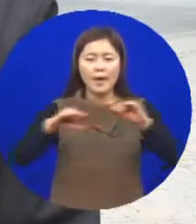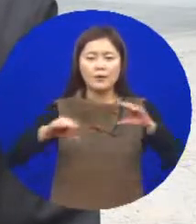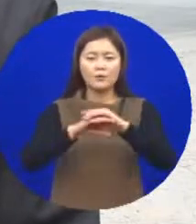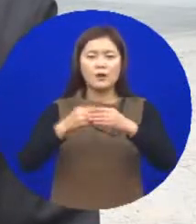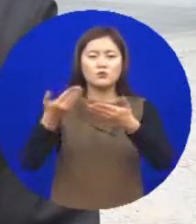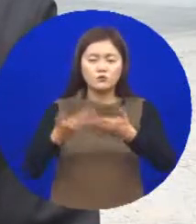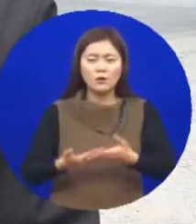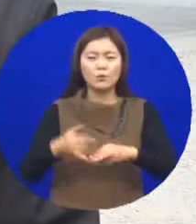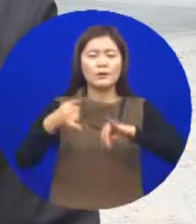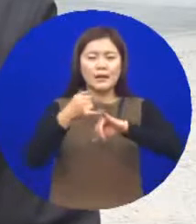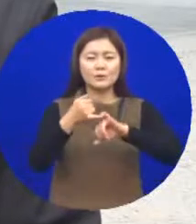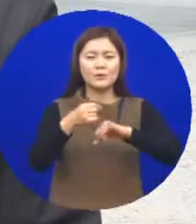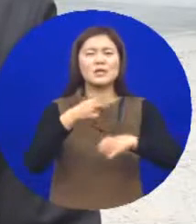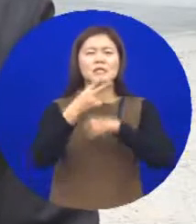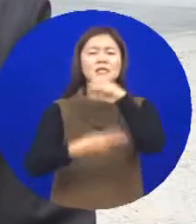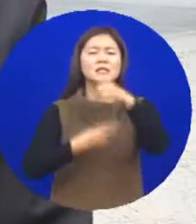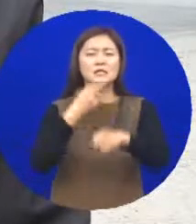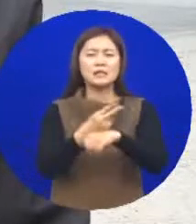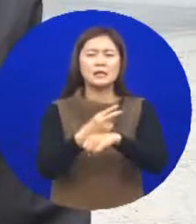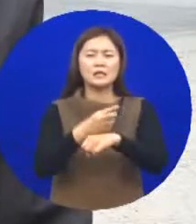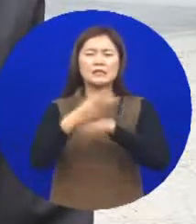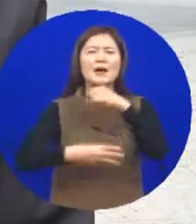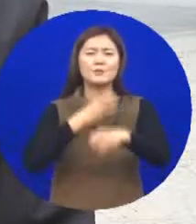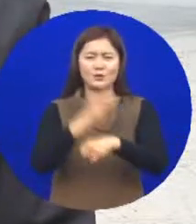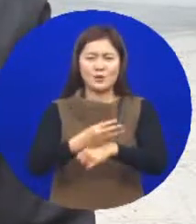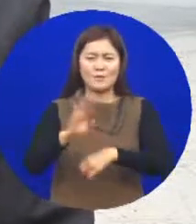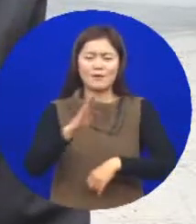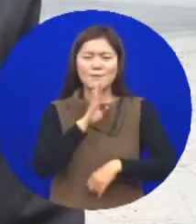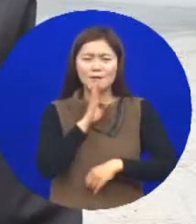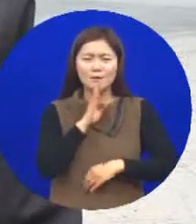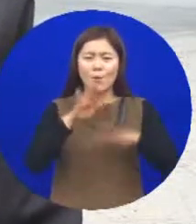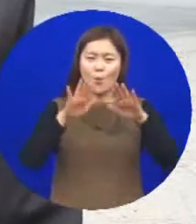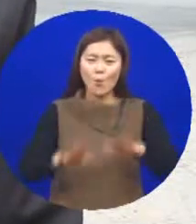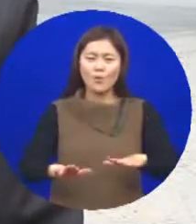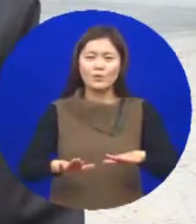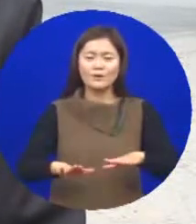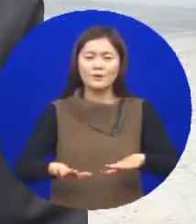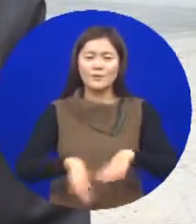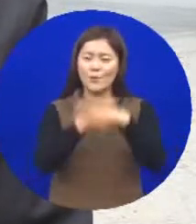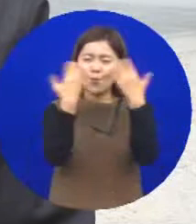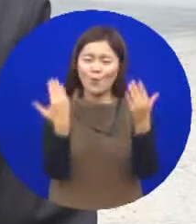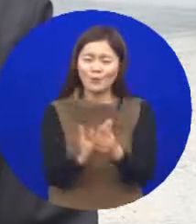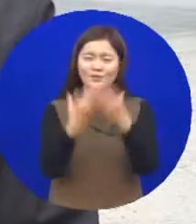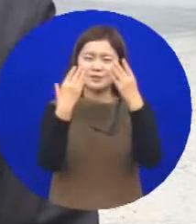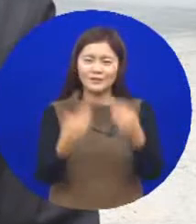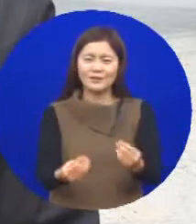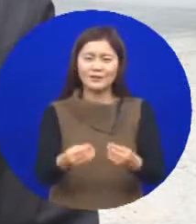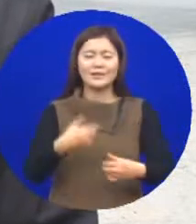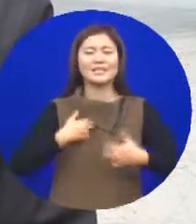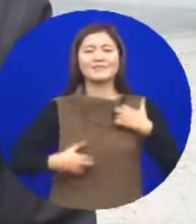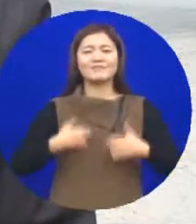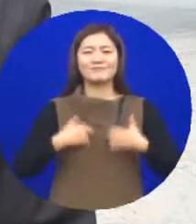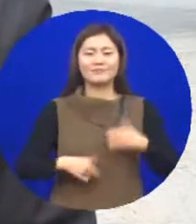이걸 해결해 드린다고 그런 적이 벌써 2년이 지난 3년째 그 거의 되었는데 오늘 준공하게 되어서 지금